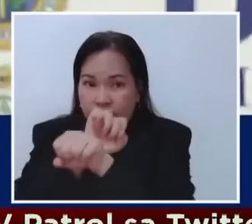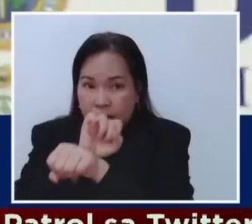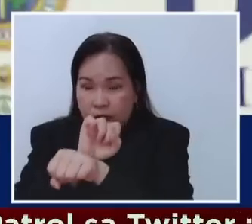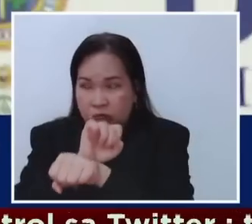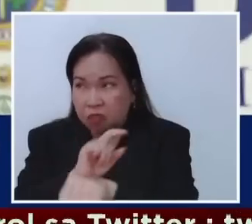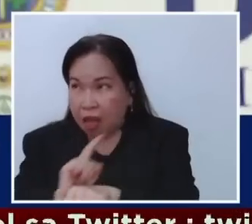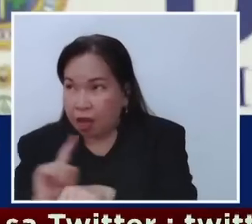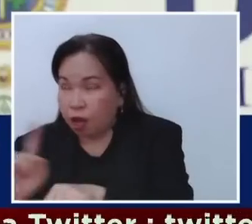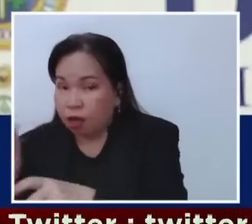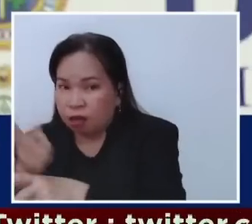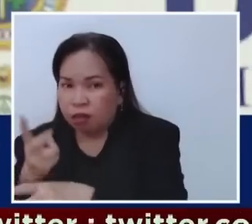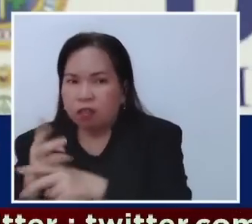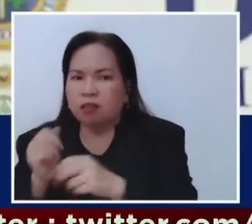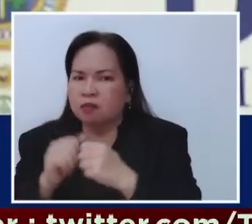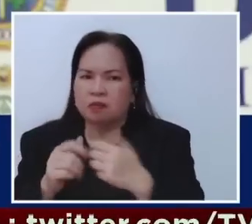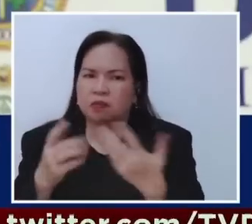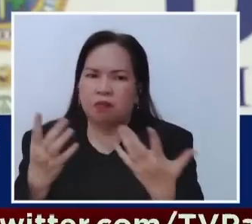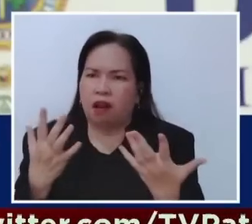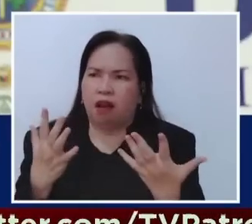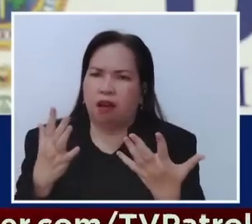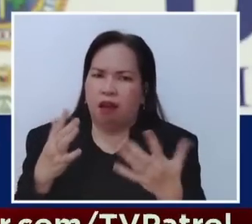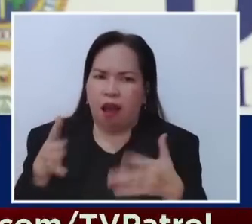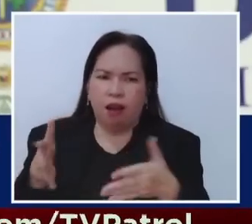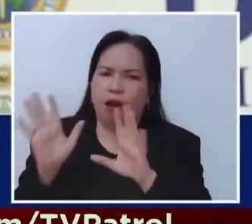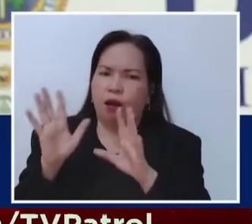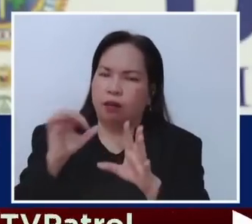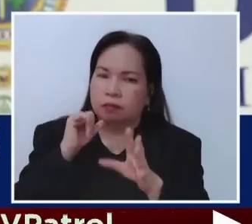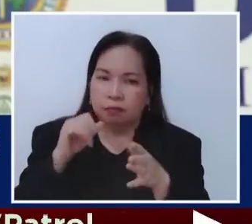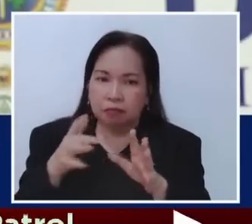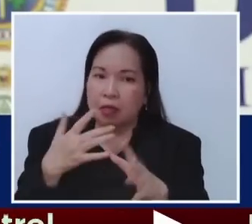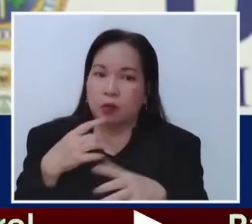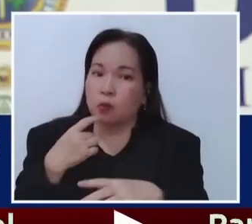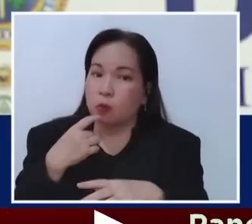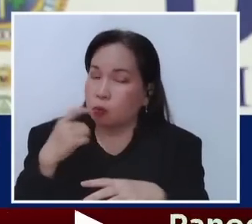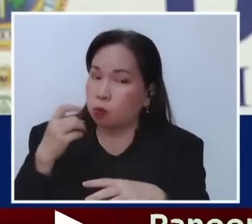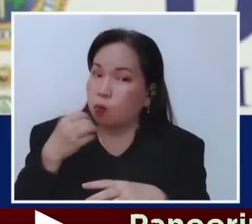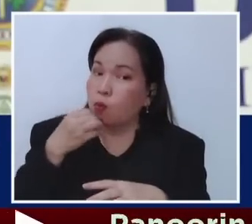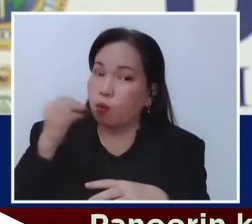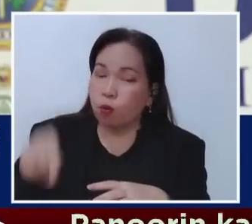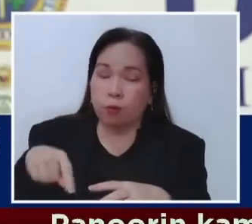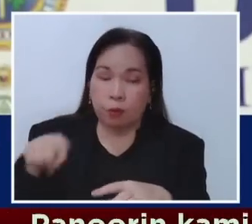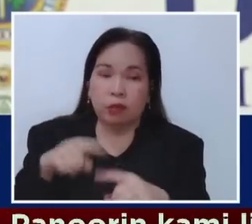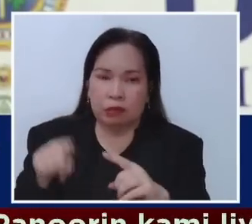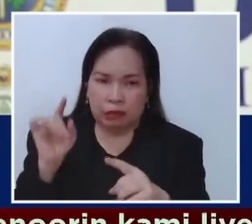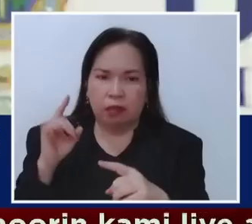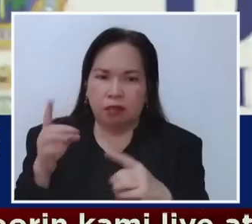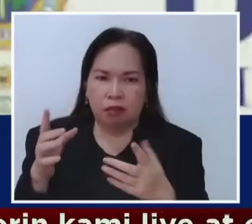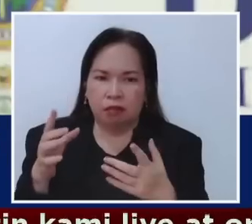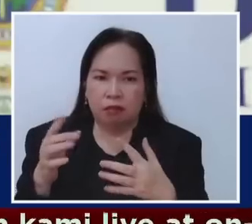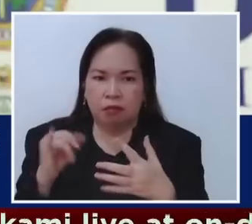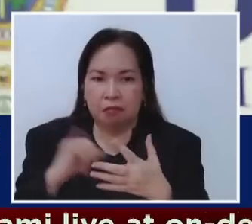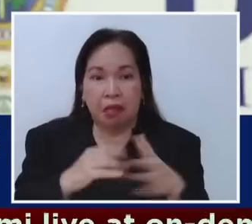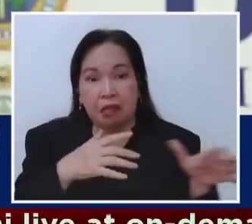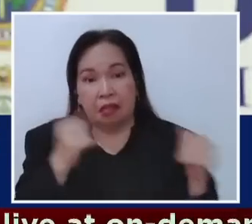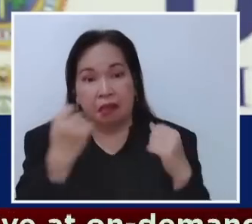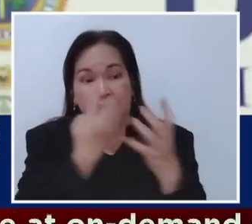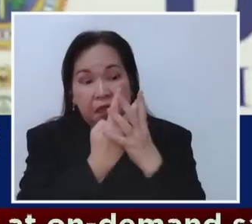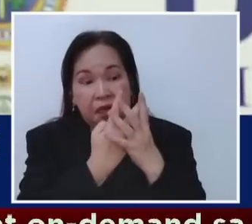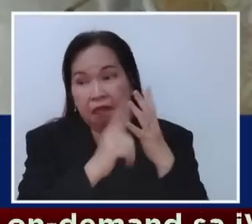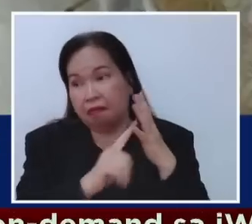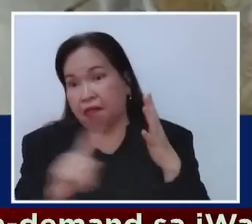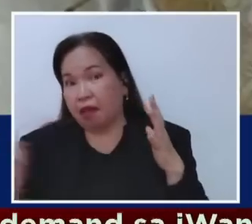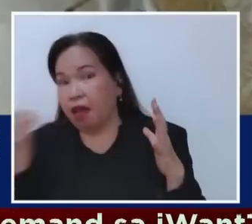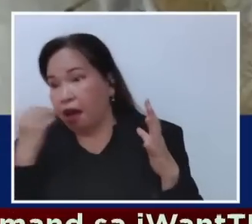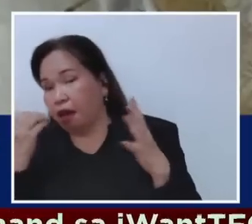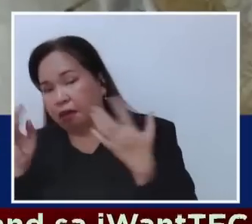by any office order or any purpose other than to just leave, have dinner, and then come